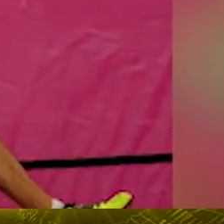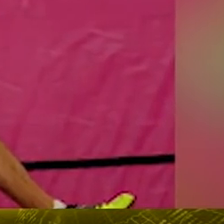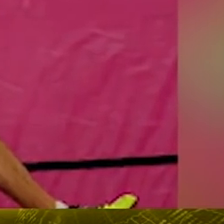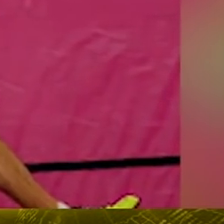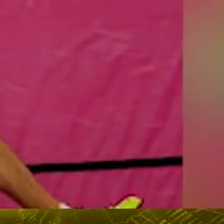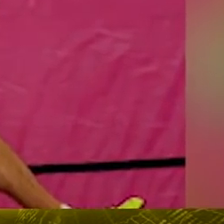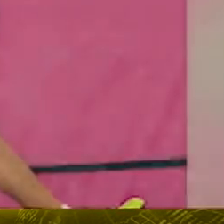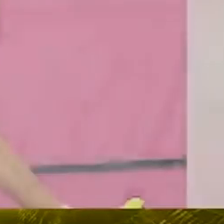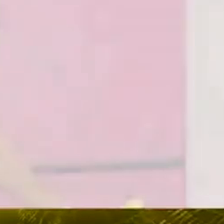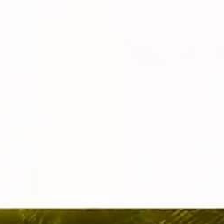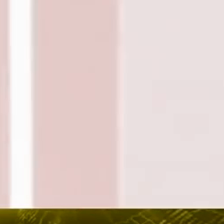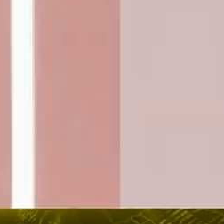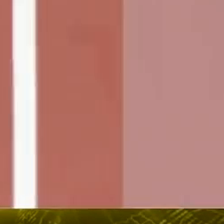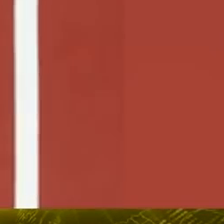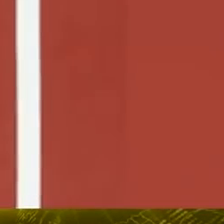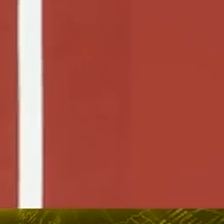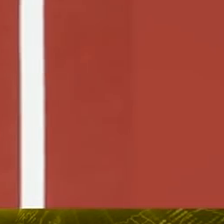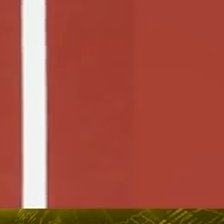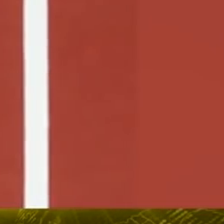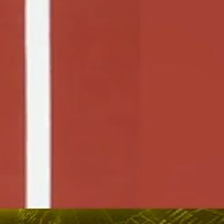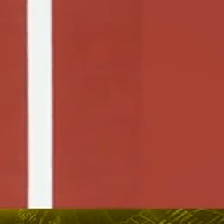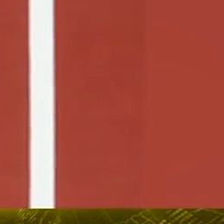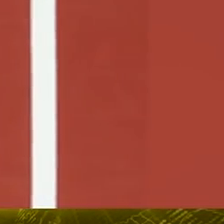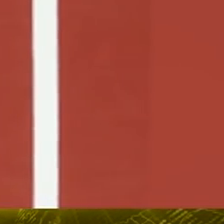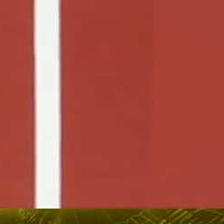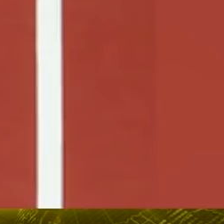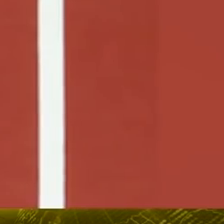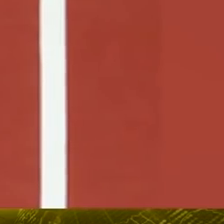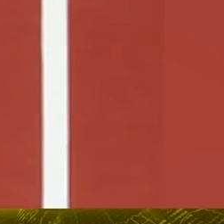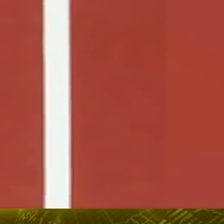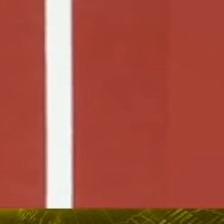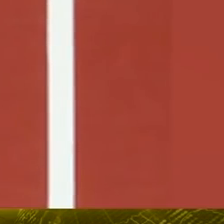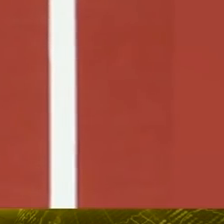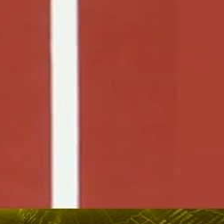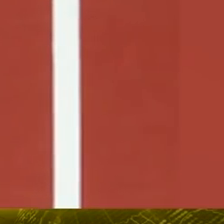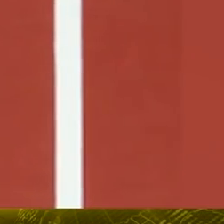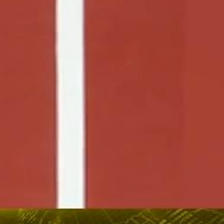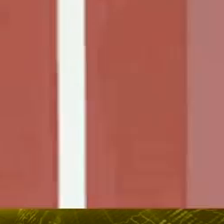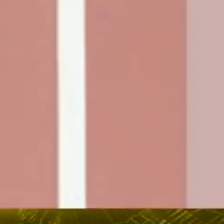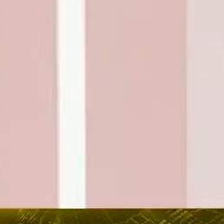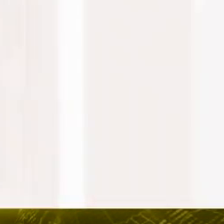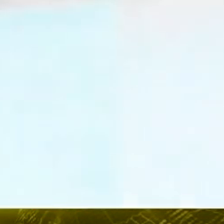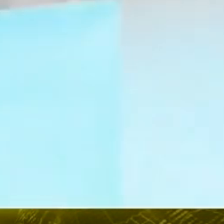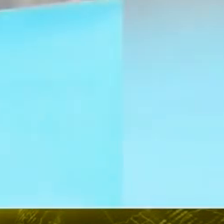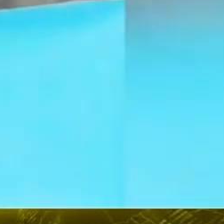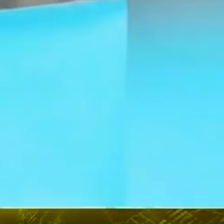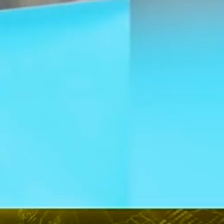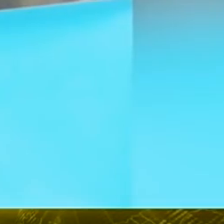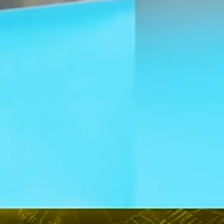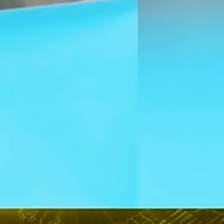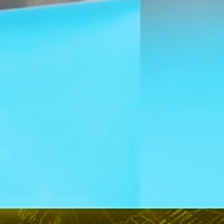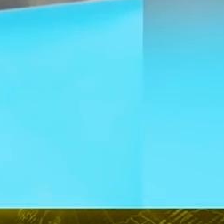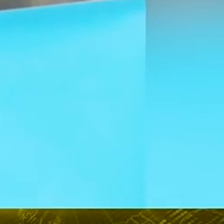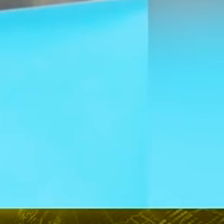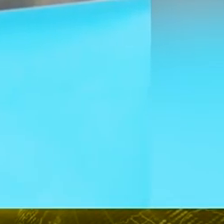تشيك انتقون ابغلتشن عسر تخلتن ودر اولمبيك بوادا زيف قد نترى نجار تتقوم مباريو تمر مرانة سير زلوم سلازي